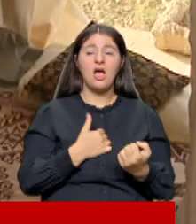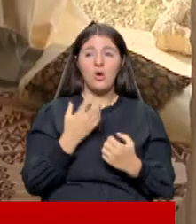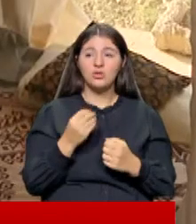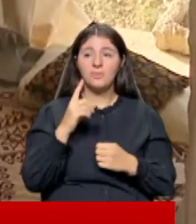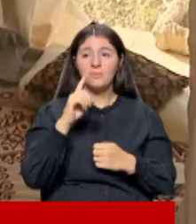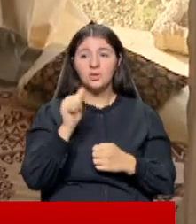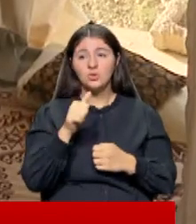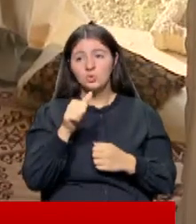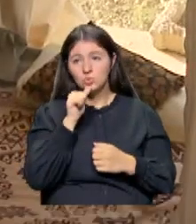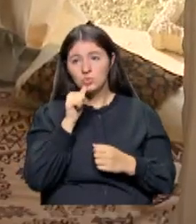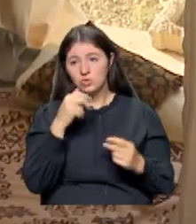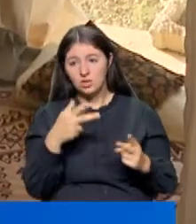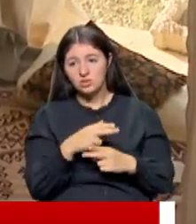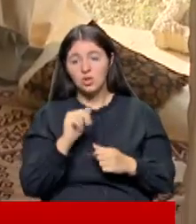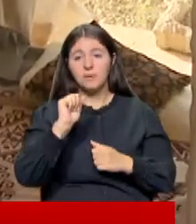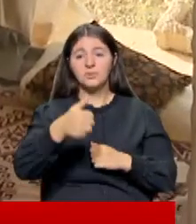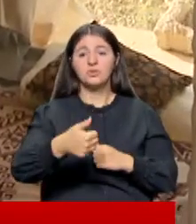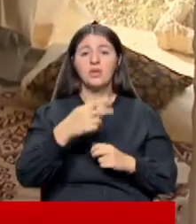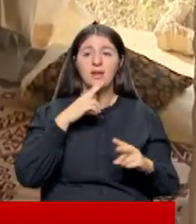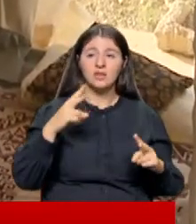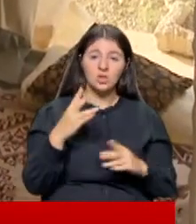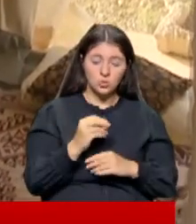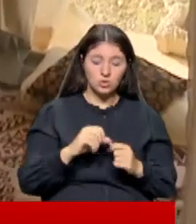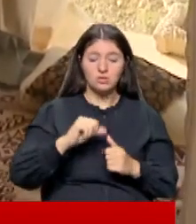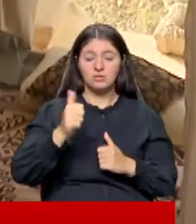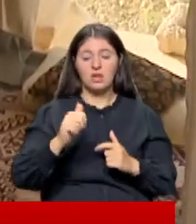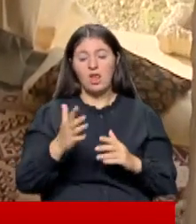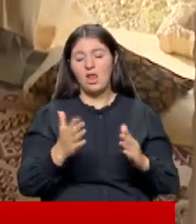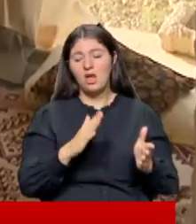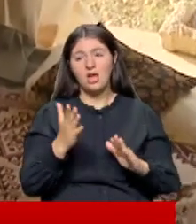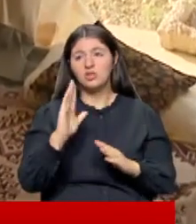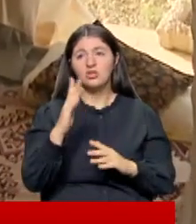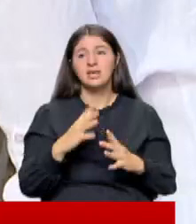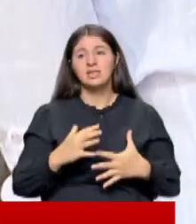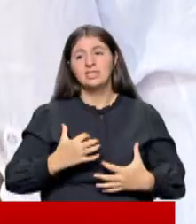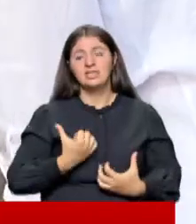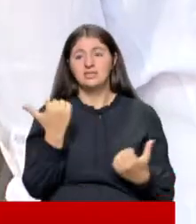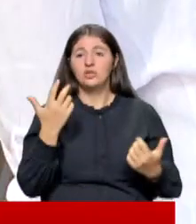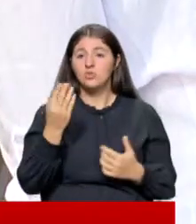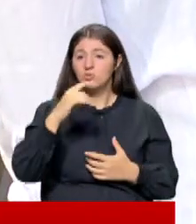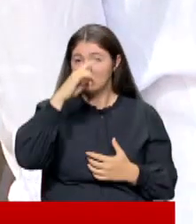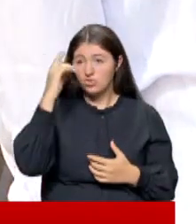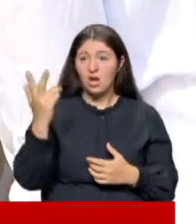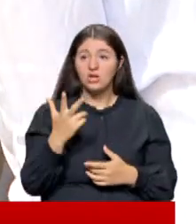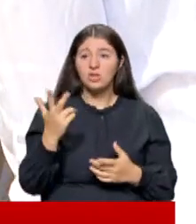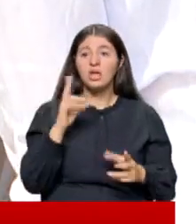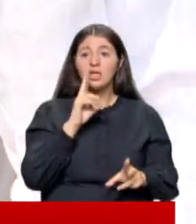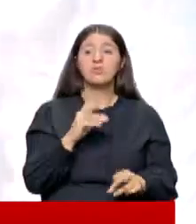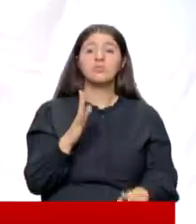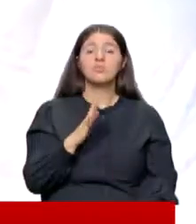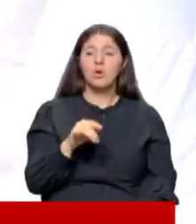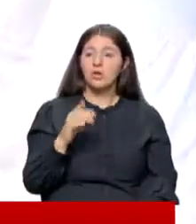bir gün sular kesiliyor Bir gün elektrik kesiliyor gittikçe işte geriliyoruz çok sıcak acayip